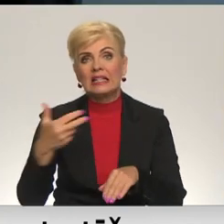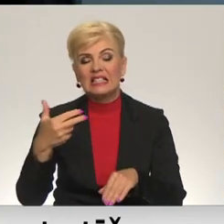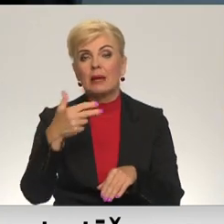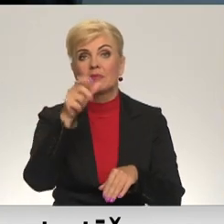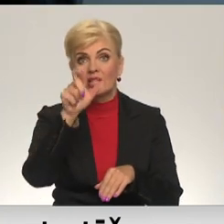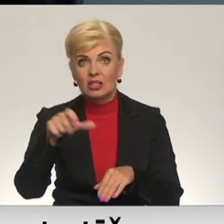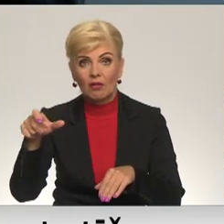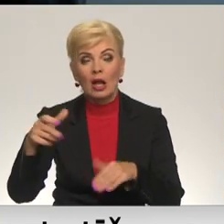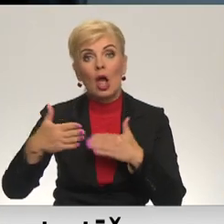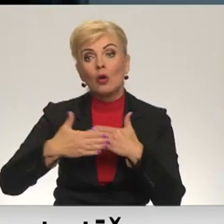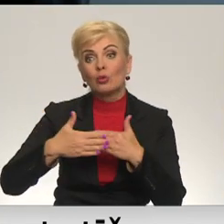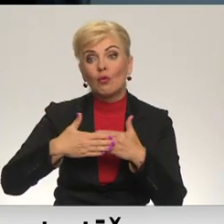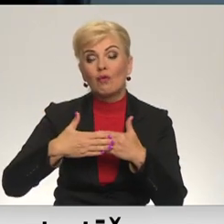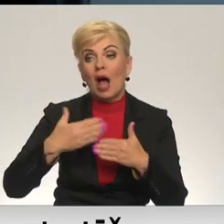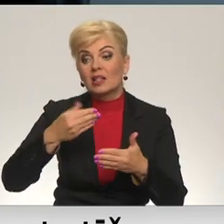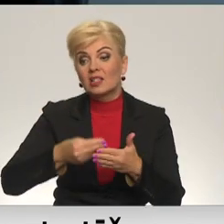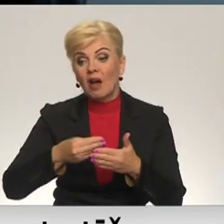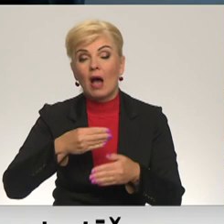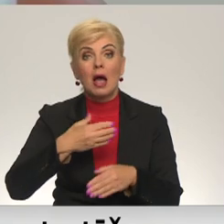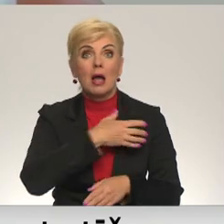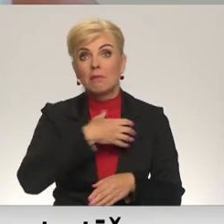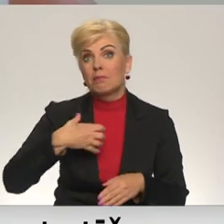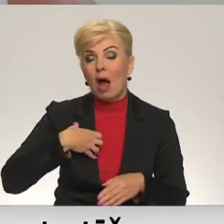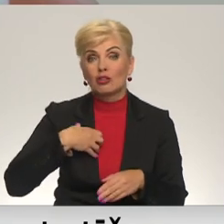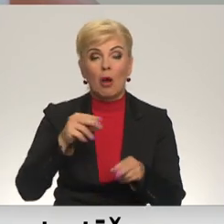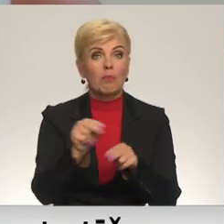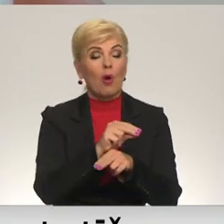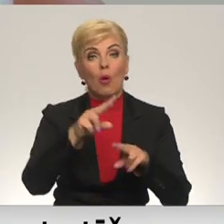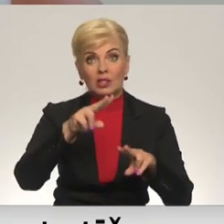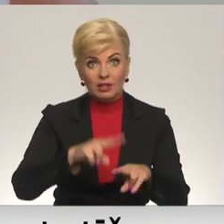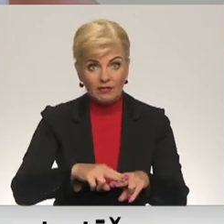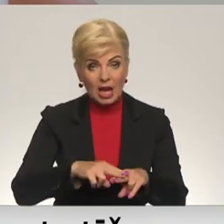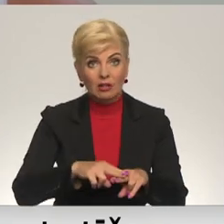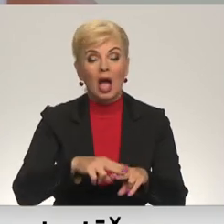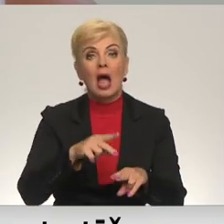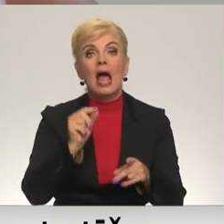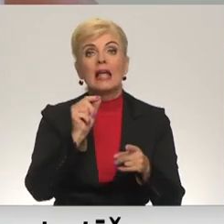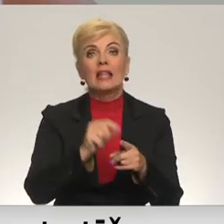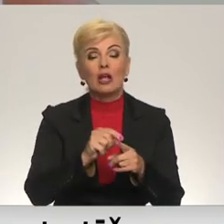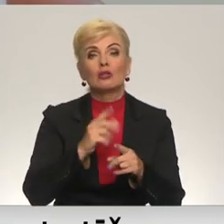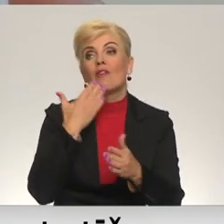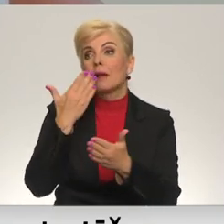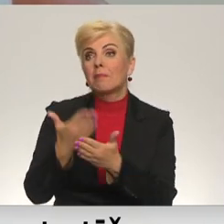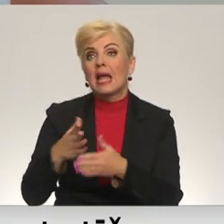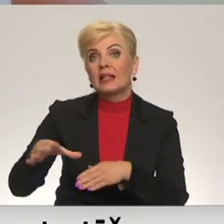savā vai tuvākajā pašvaldībā nav profilakses punktu, testu var nodot arī piesakoties ģimenes ārstam